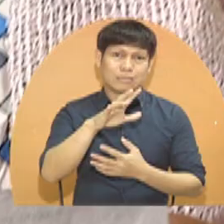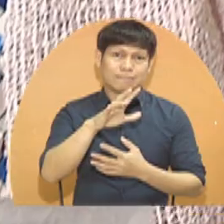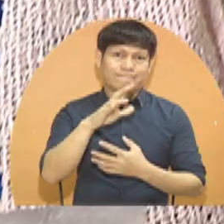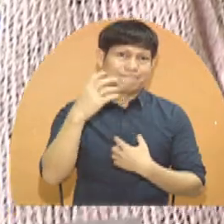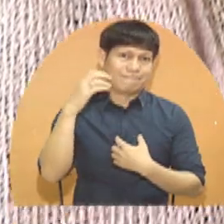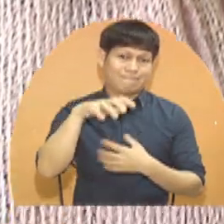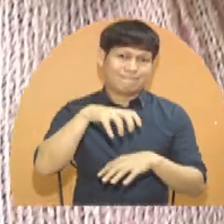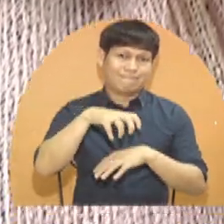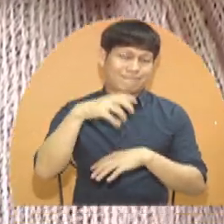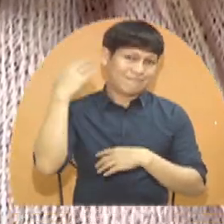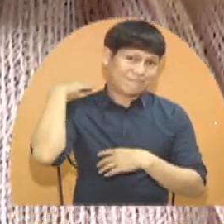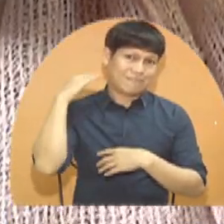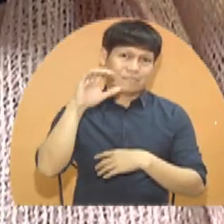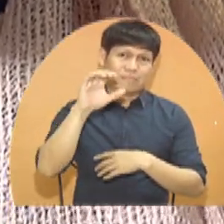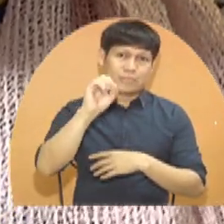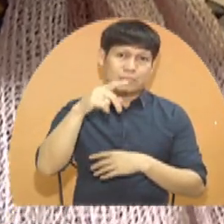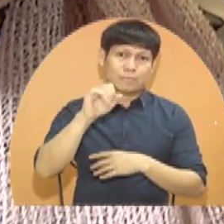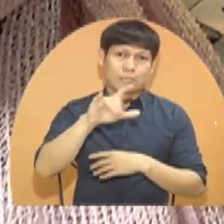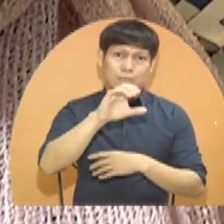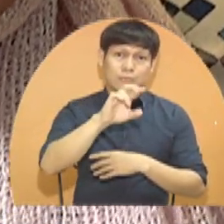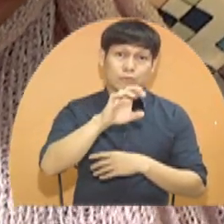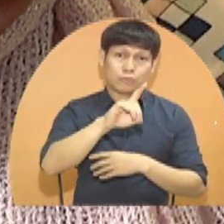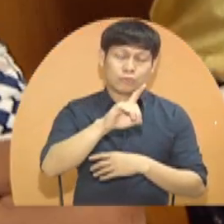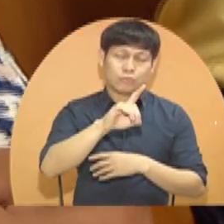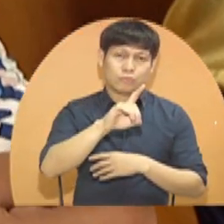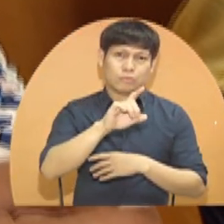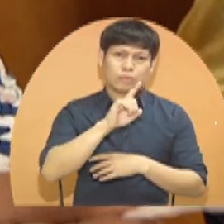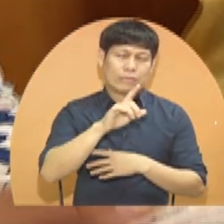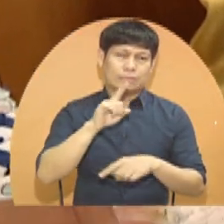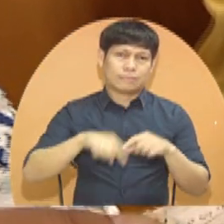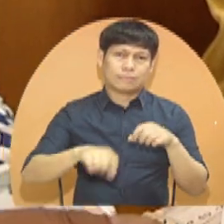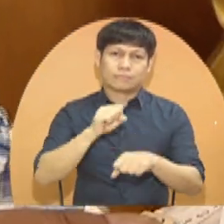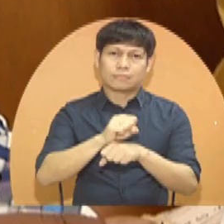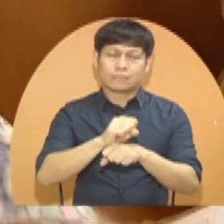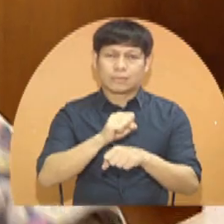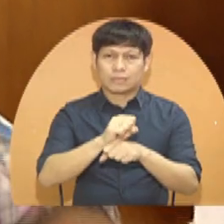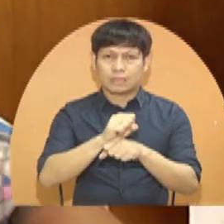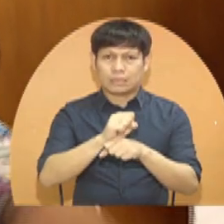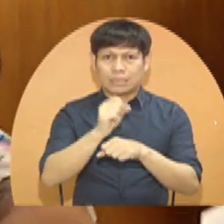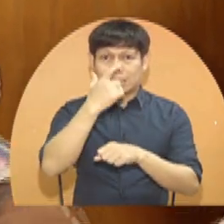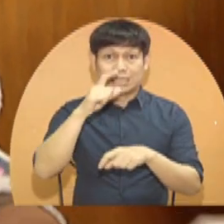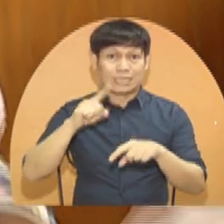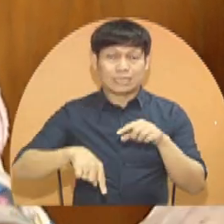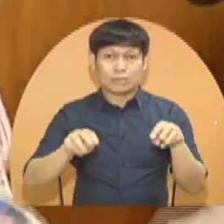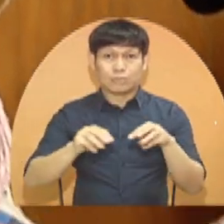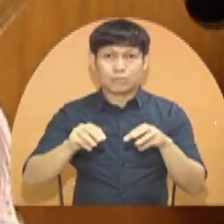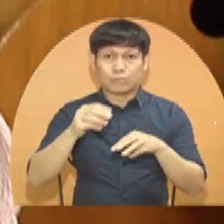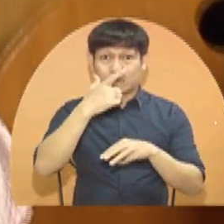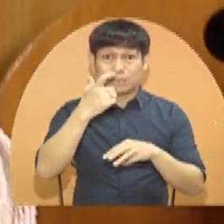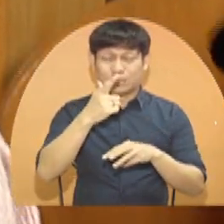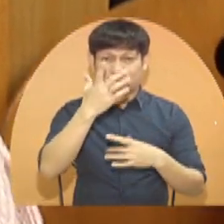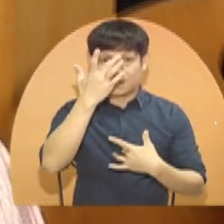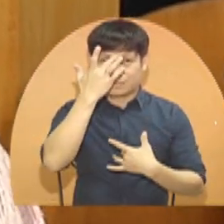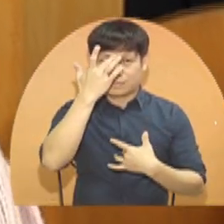ng kanyang spinal cord or gulugod. Hindi na siya nakakapagtrabaho dahil hindi na siya nakakagalaw dahil sa